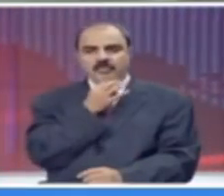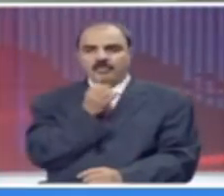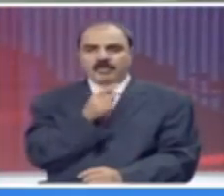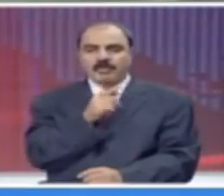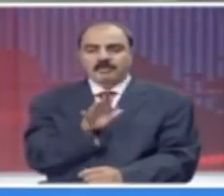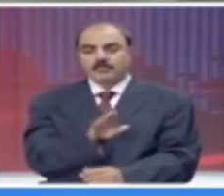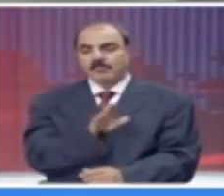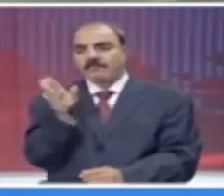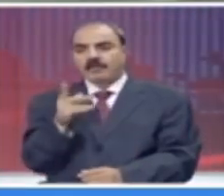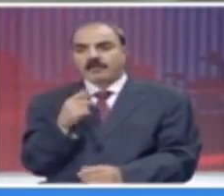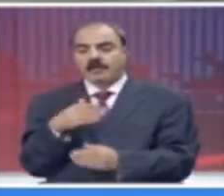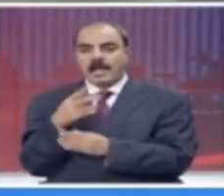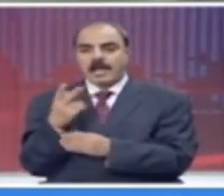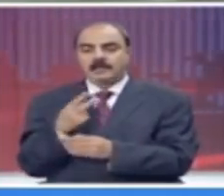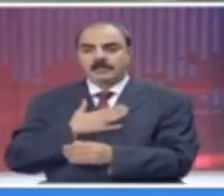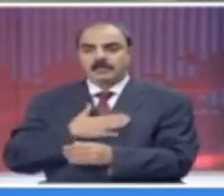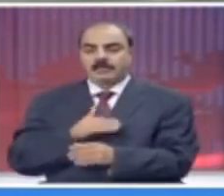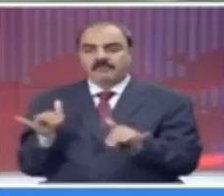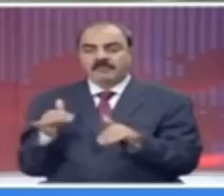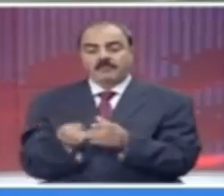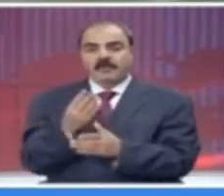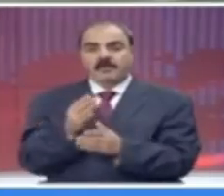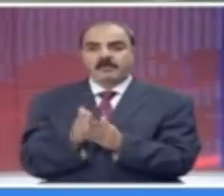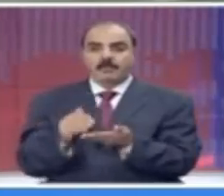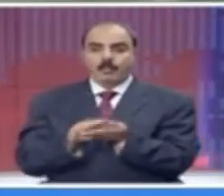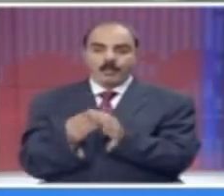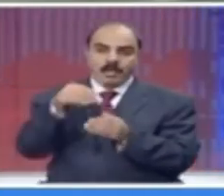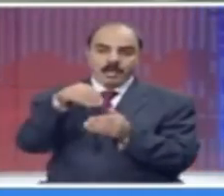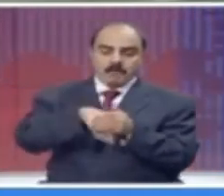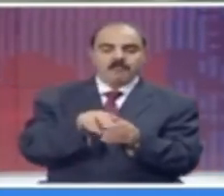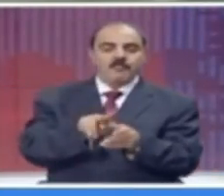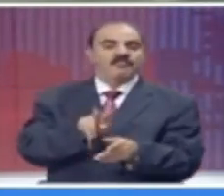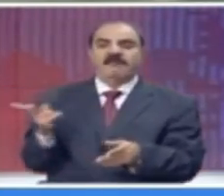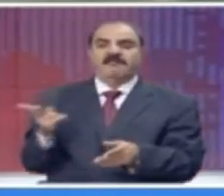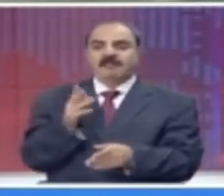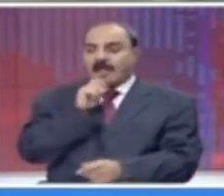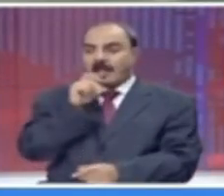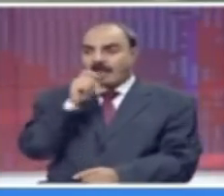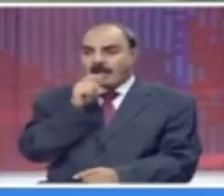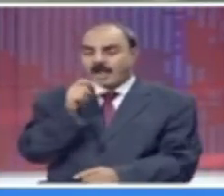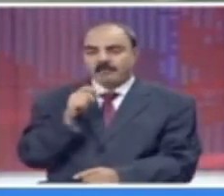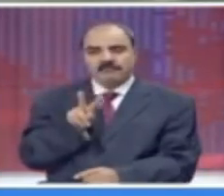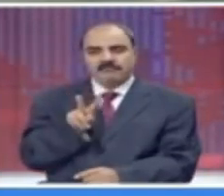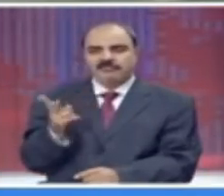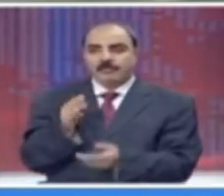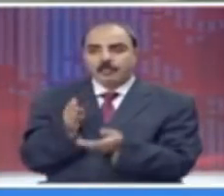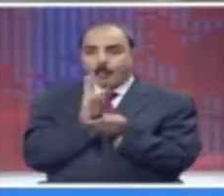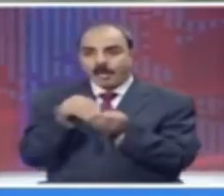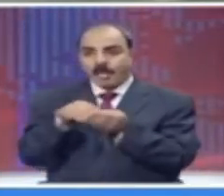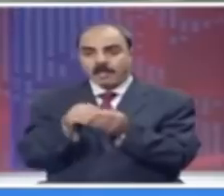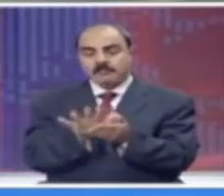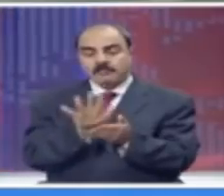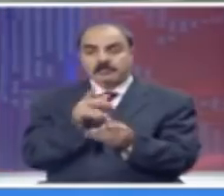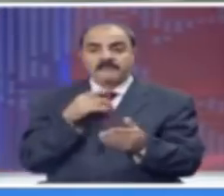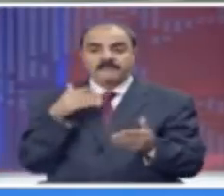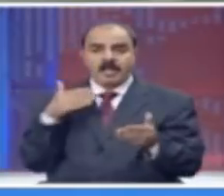تعطي أصواتها إلى الجمهوريين وتتخوف من هذه النقطة ما جعل فريق ترامب يتحدث في الأونة الأخيرة من أنه